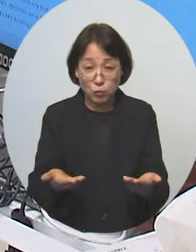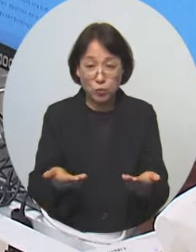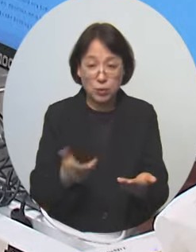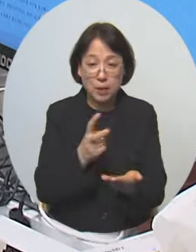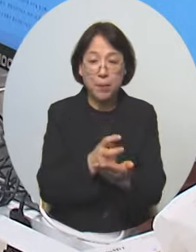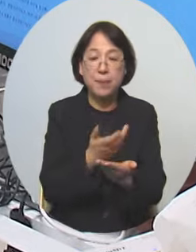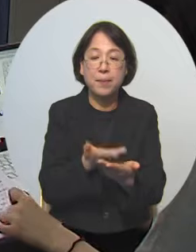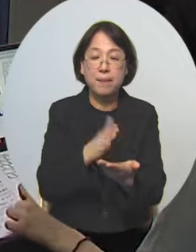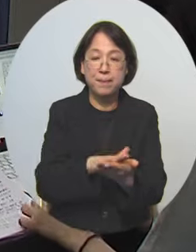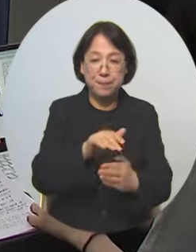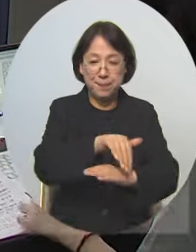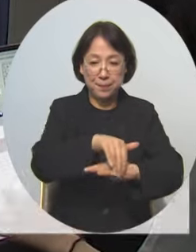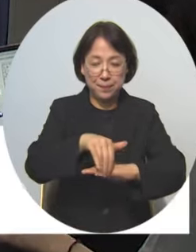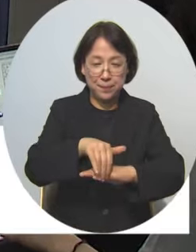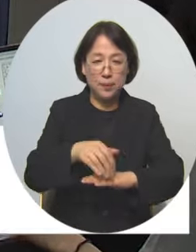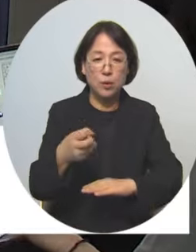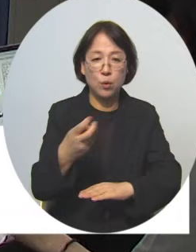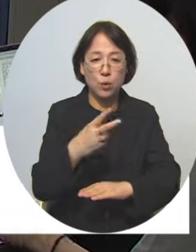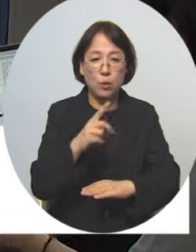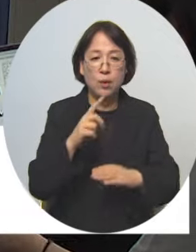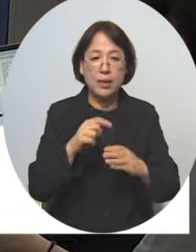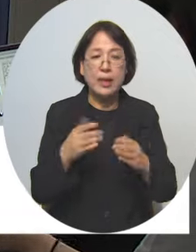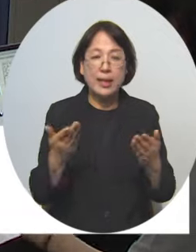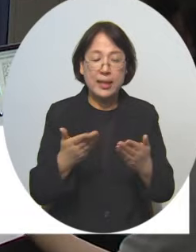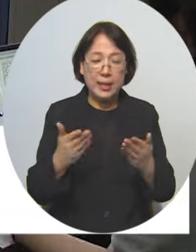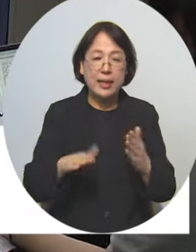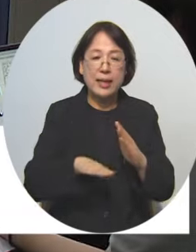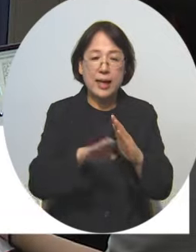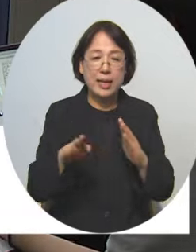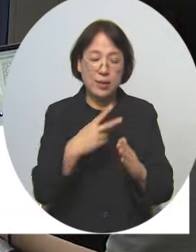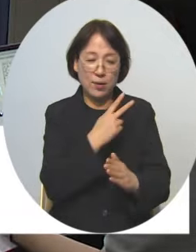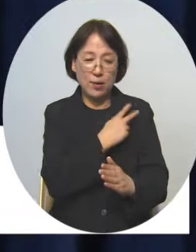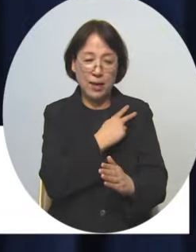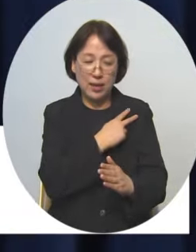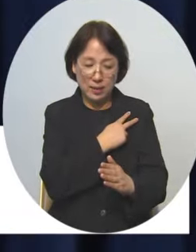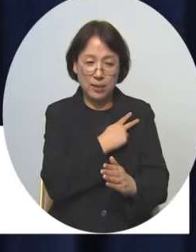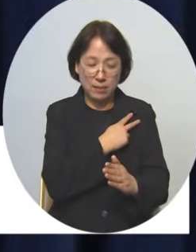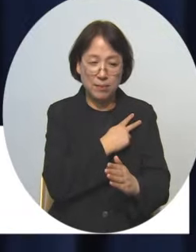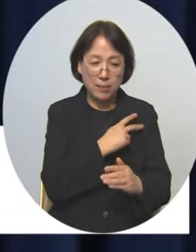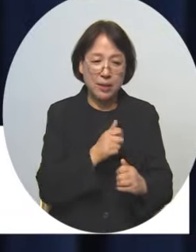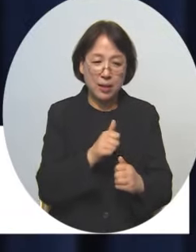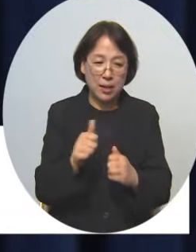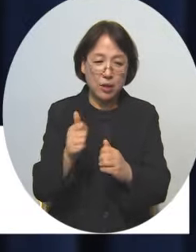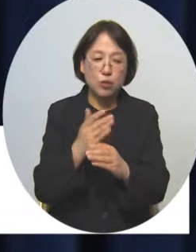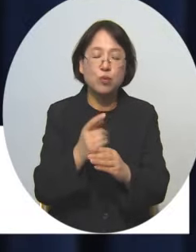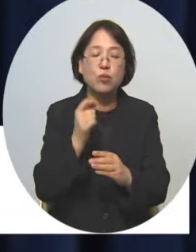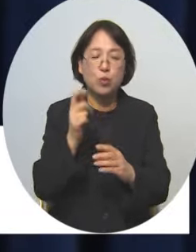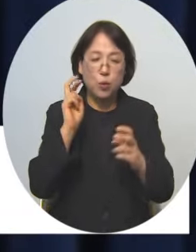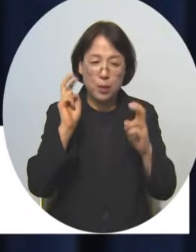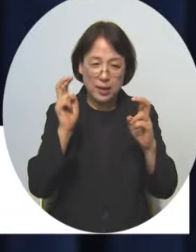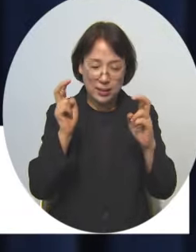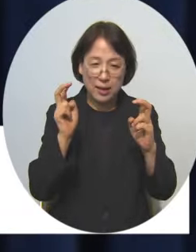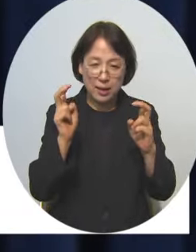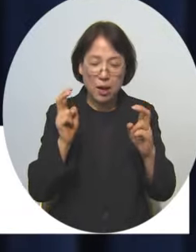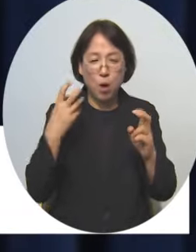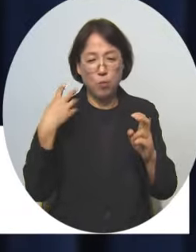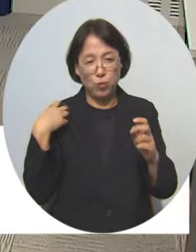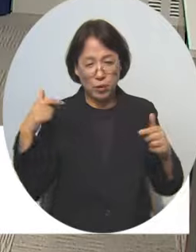계획입니다. 한편 정부는 일가정 양립에 따른 중소기업 부담을 줄이기 위해 지원에